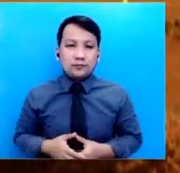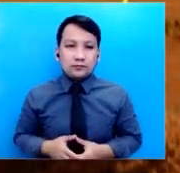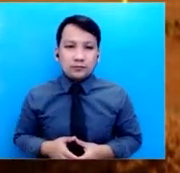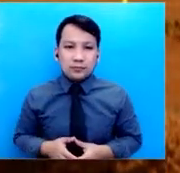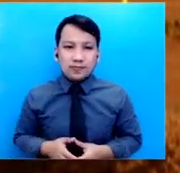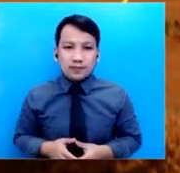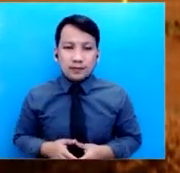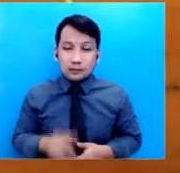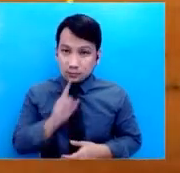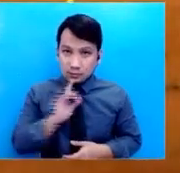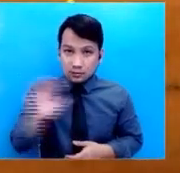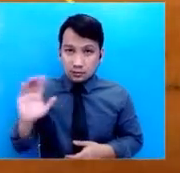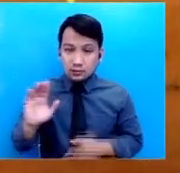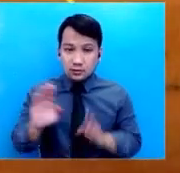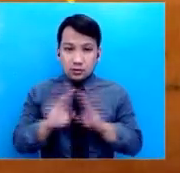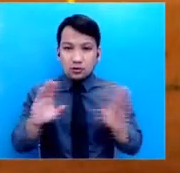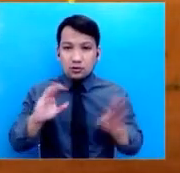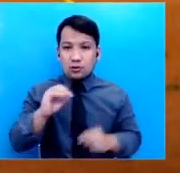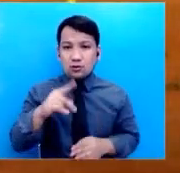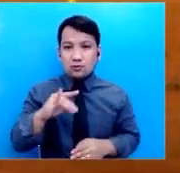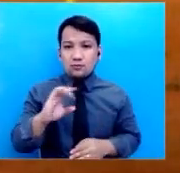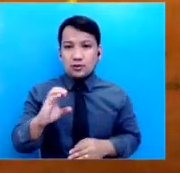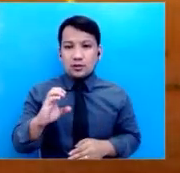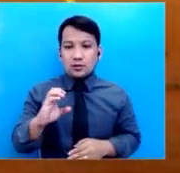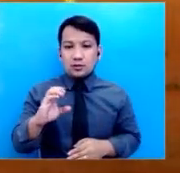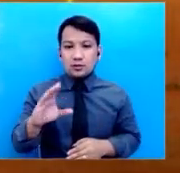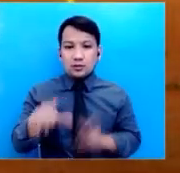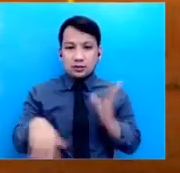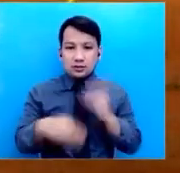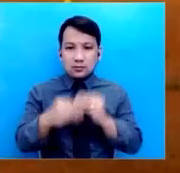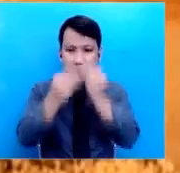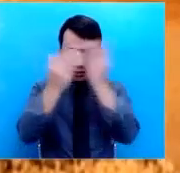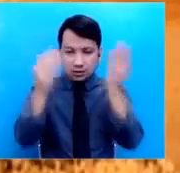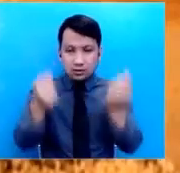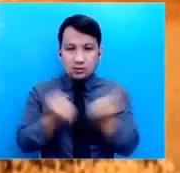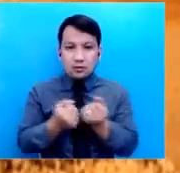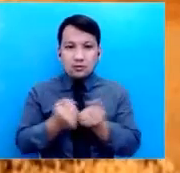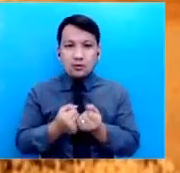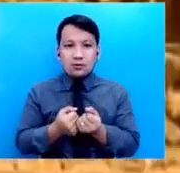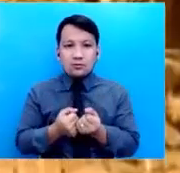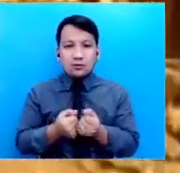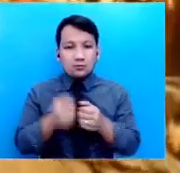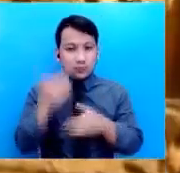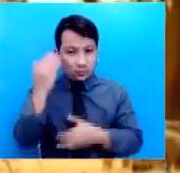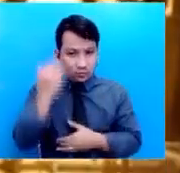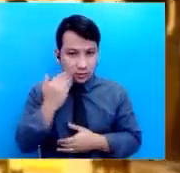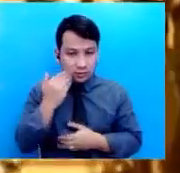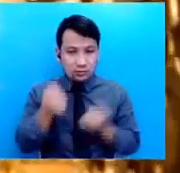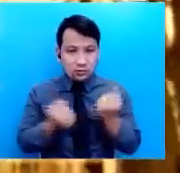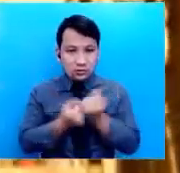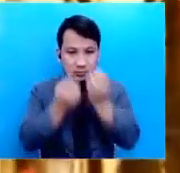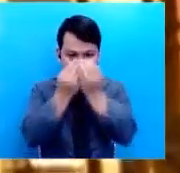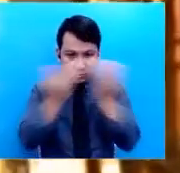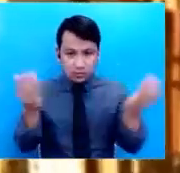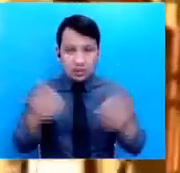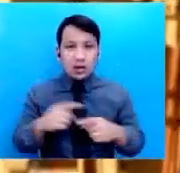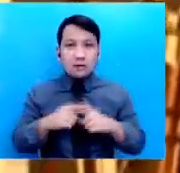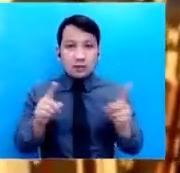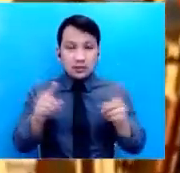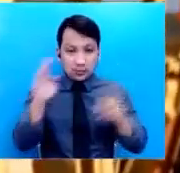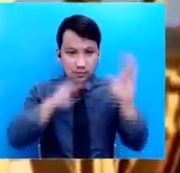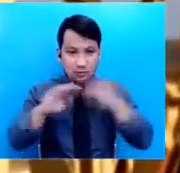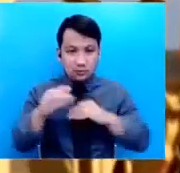Nangako raw ang OPEC o Organization of Petroleum Exporting Countries na pupunan ng kakulangan sa supply, pero nagkaproblema raw ang mga bansang